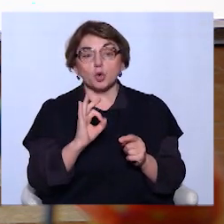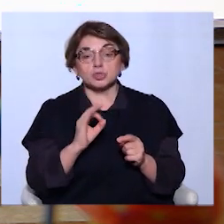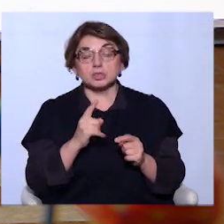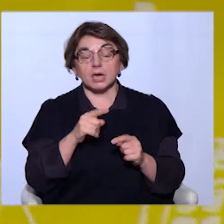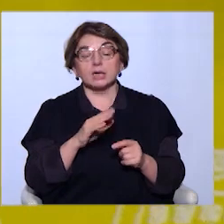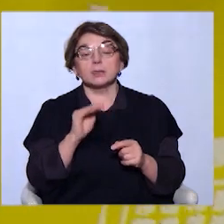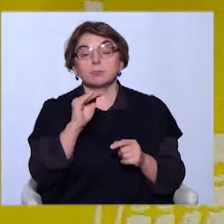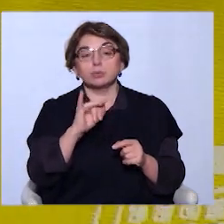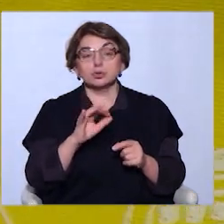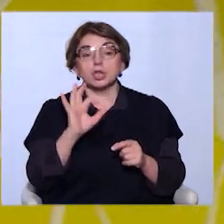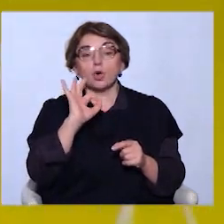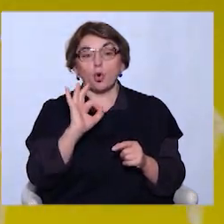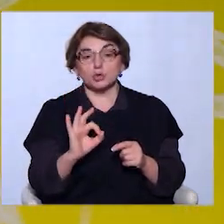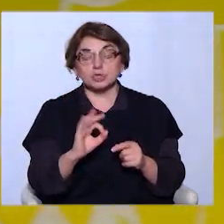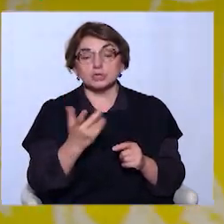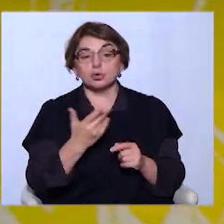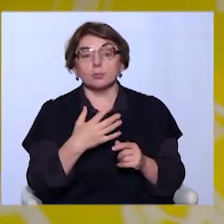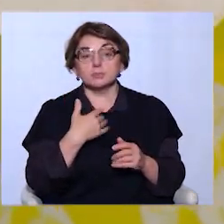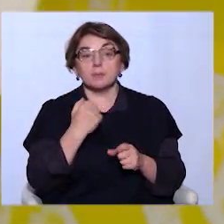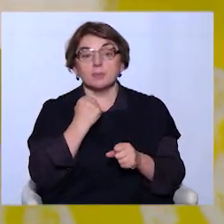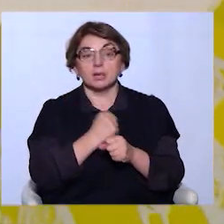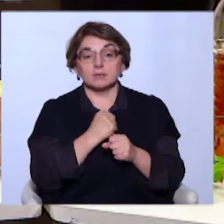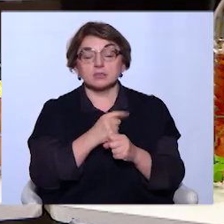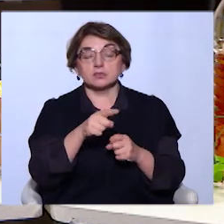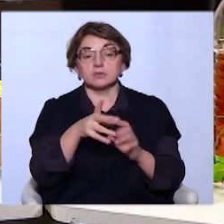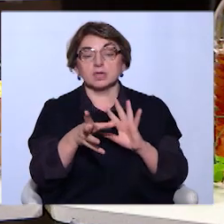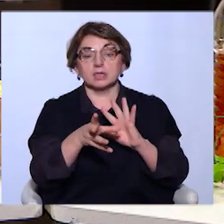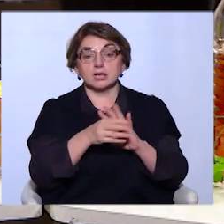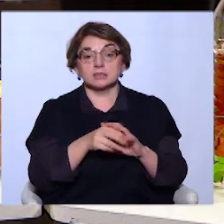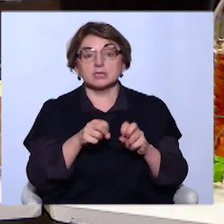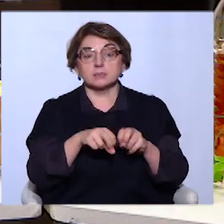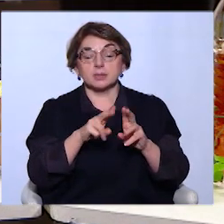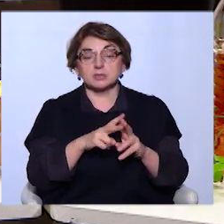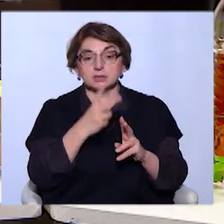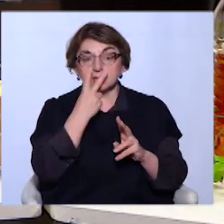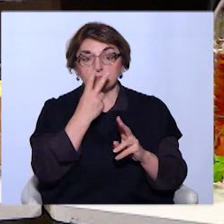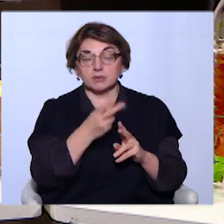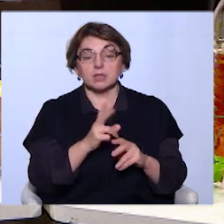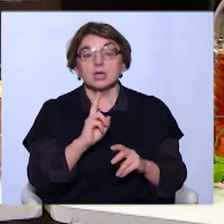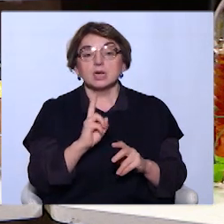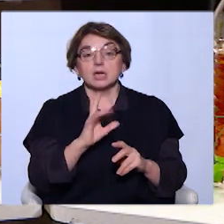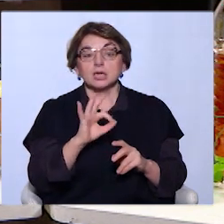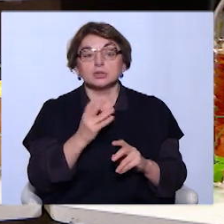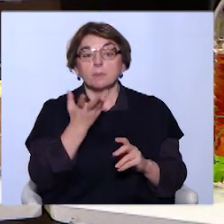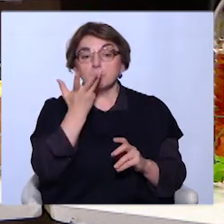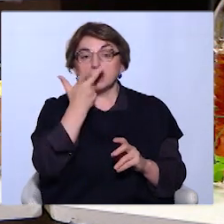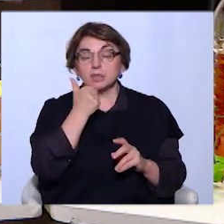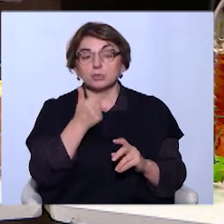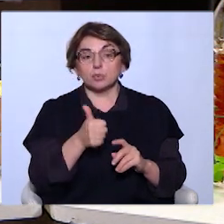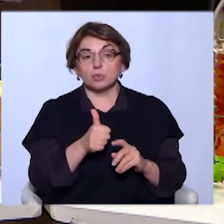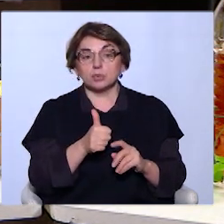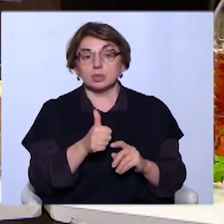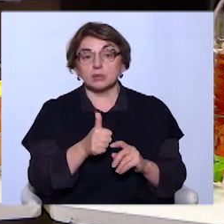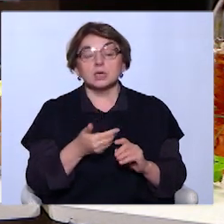ფუძე ოქსიდი. მე მას მოვათავსებ თქვენთან ერთად, ახლა დავაკვირდეთ კალციუმის ოქსიდის შეფერილობა.